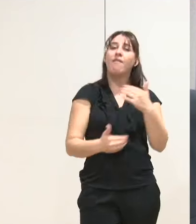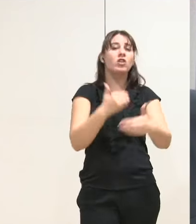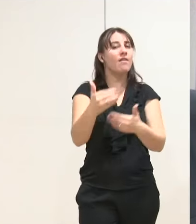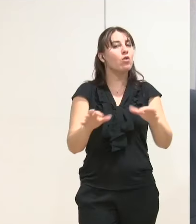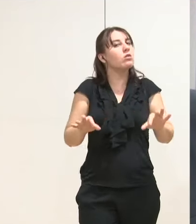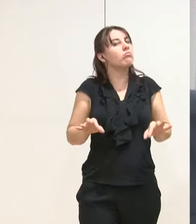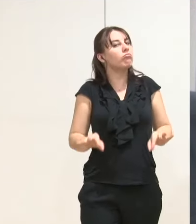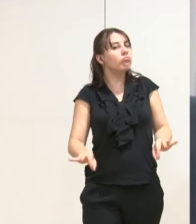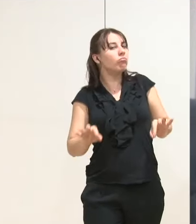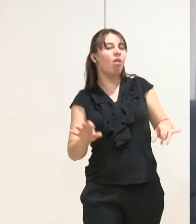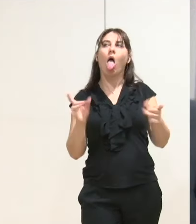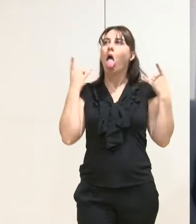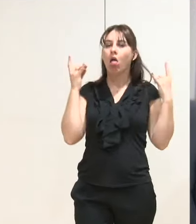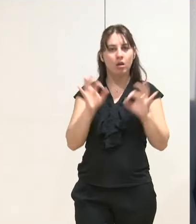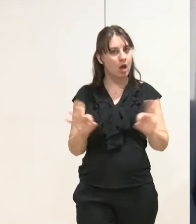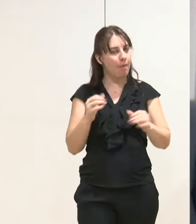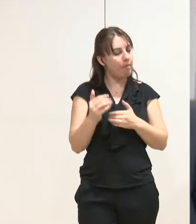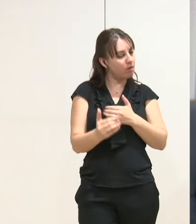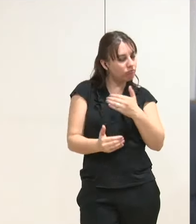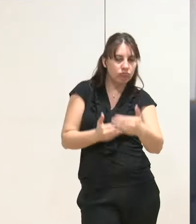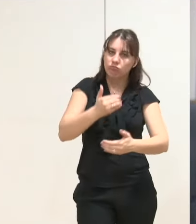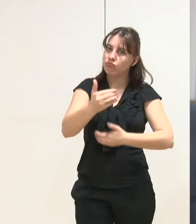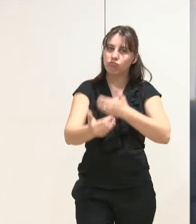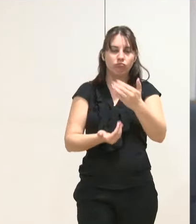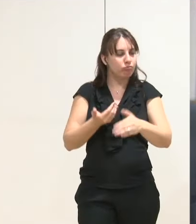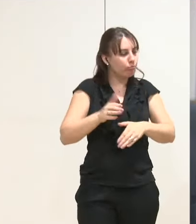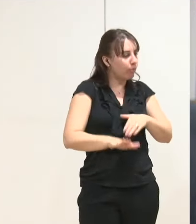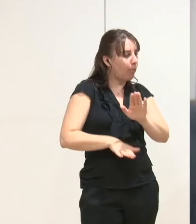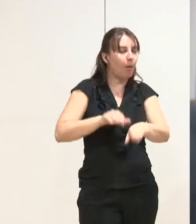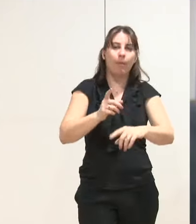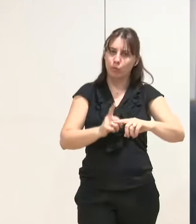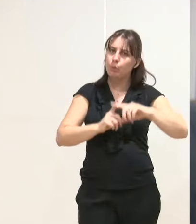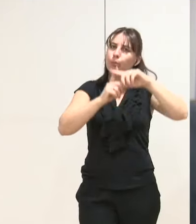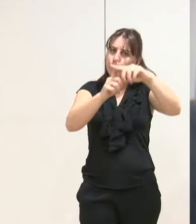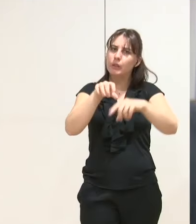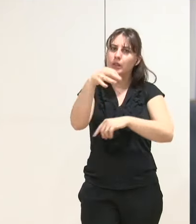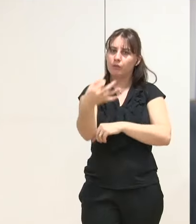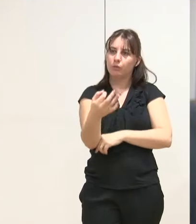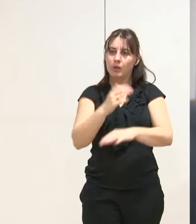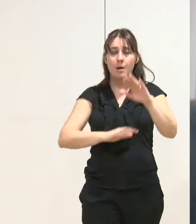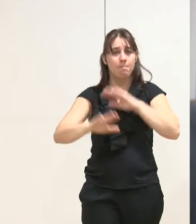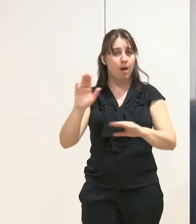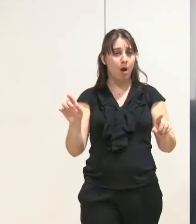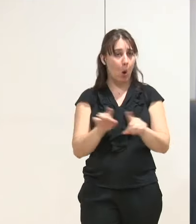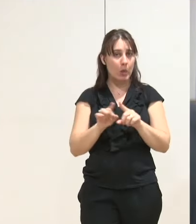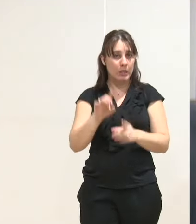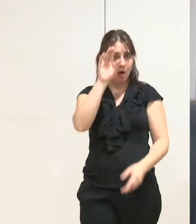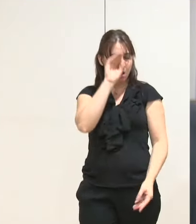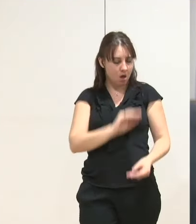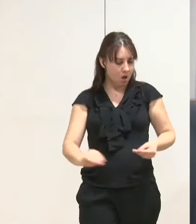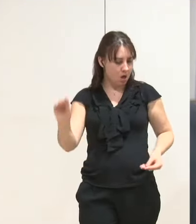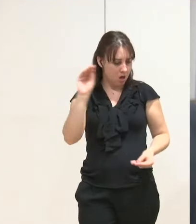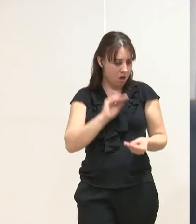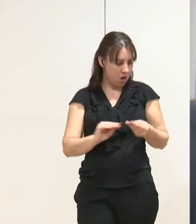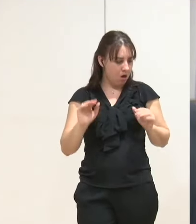soit-elle et positive il n'en demeure pas moins que des questions se posent je veux d'abord dire